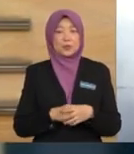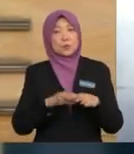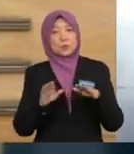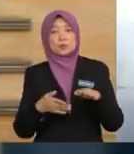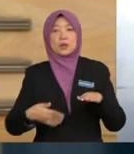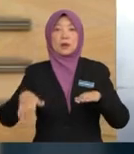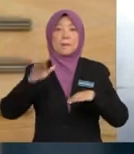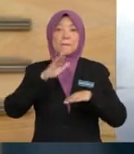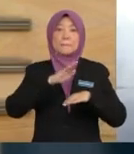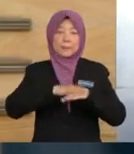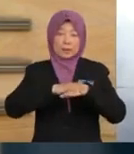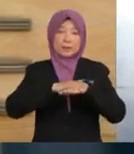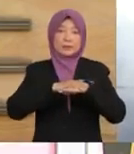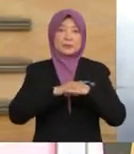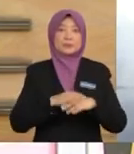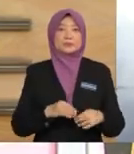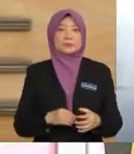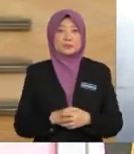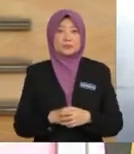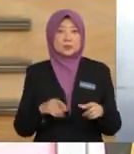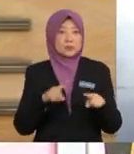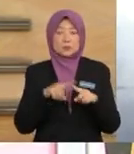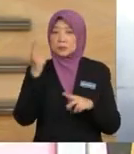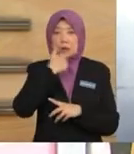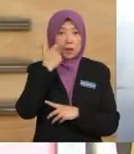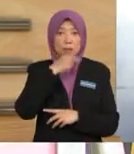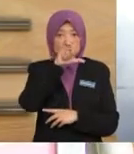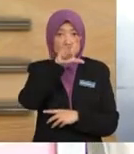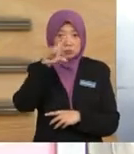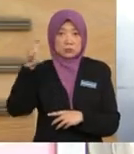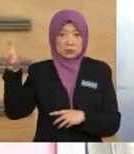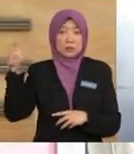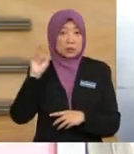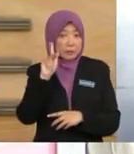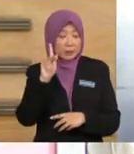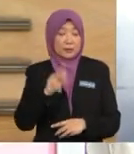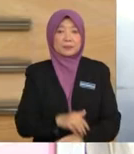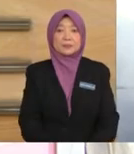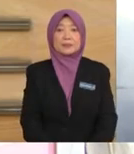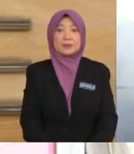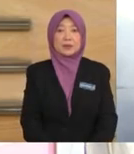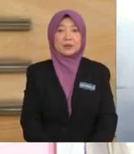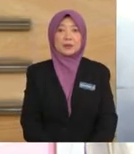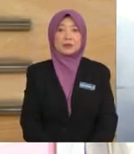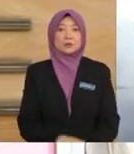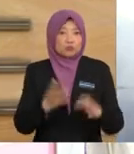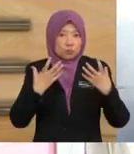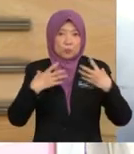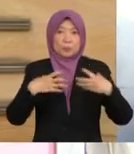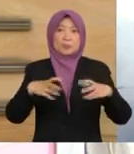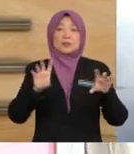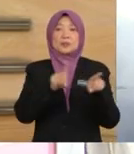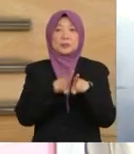atas. Dan begitu. Tutup atas. Tapi jangan tebal tau, Rina. Saya cuba, cikgu. Kali pertama. Apa. Kita cuba